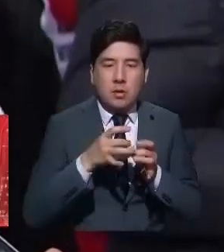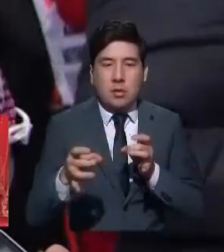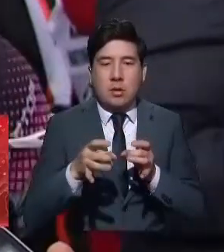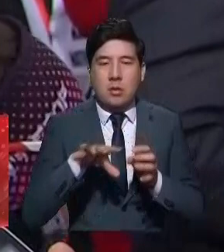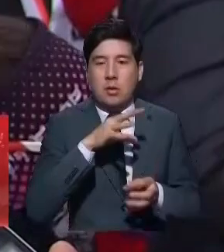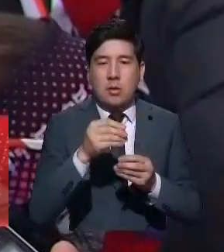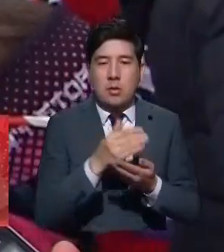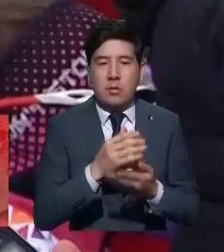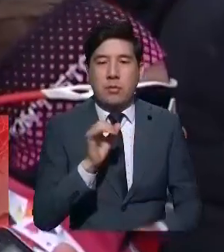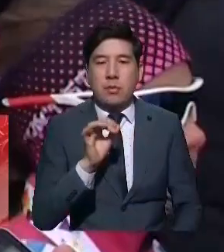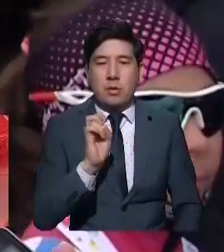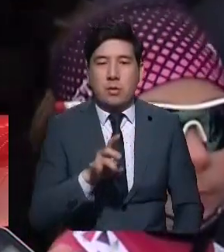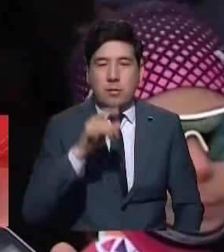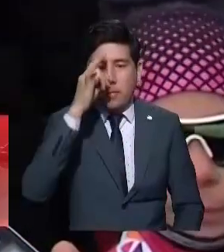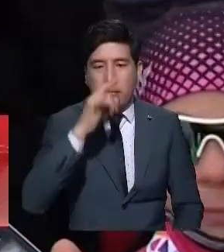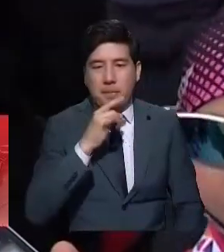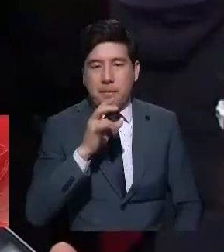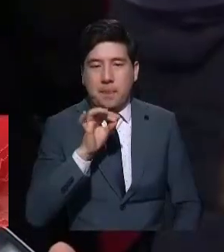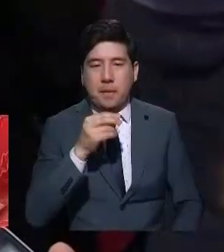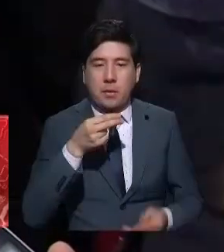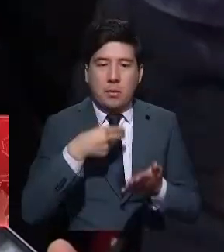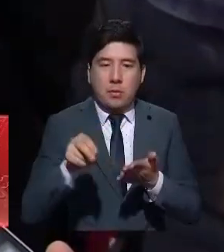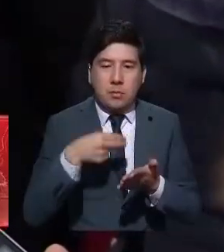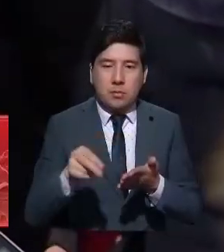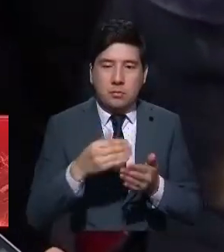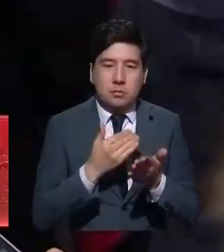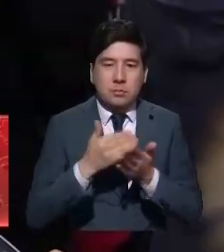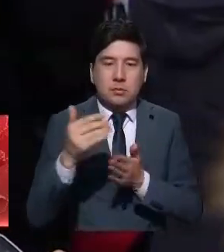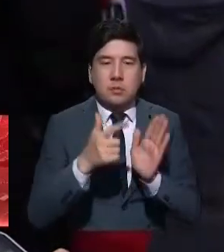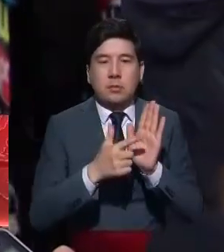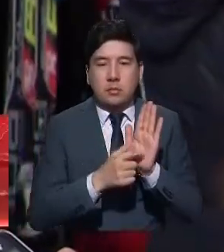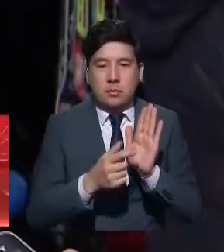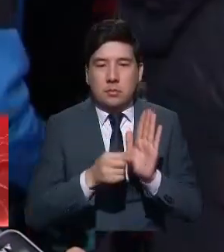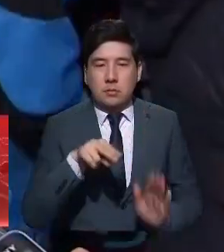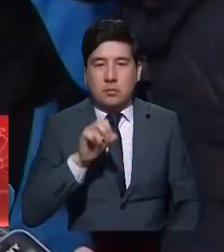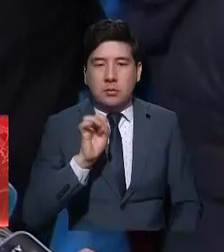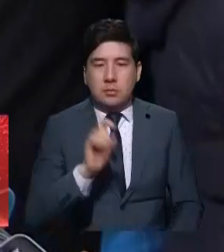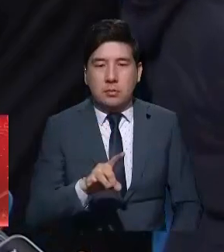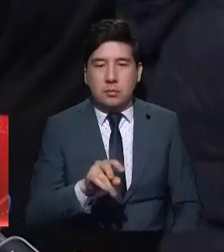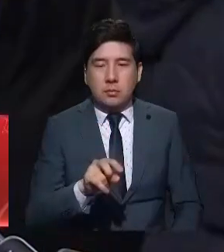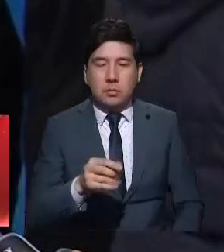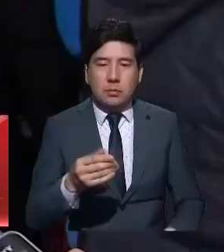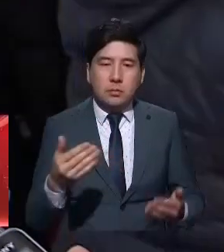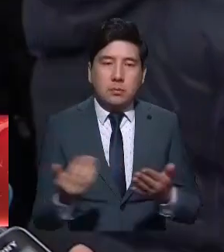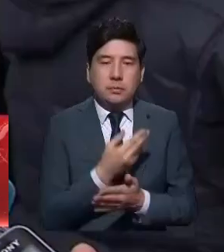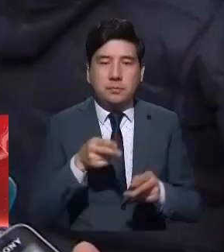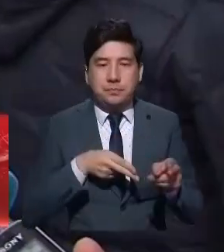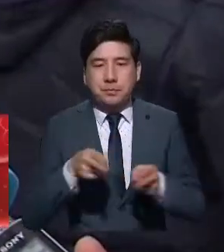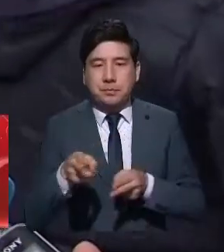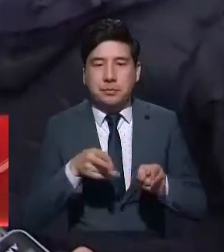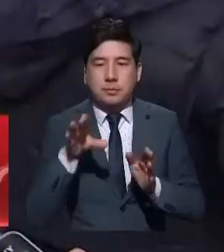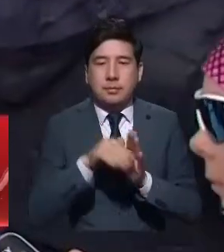Благодаря фонду «Казахстан халкына» закуплено свыше 700 пар современных лыж, которые переданы